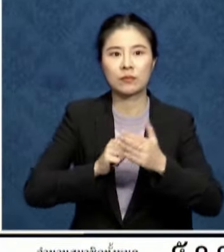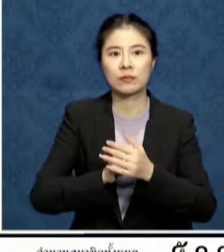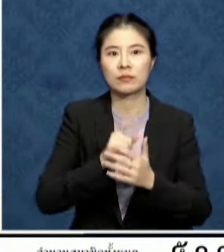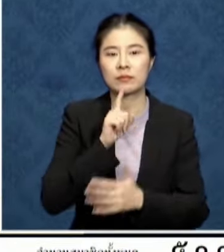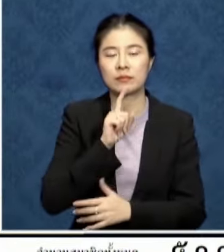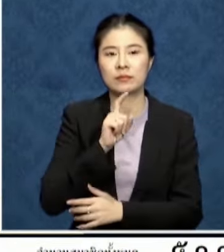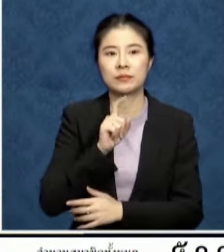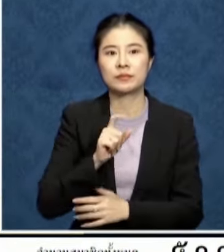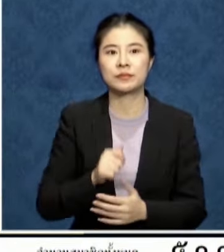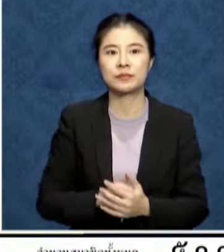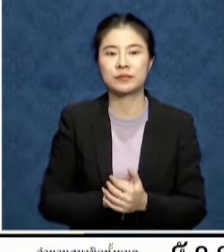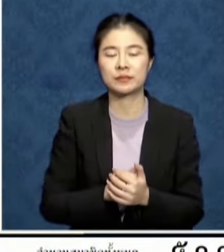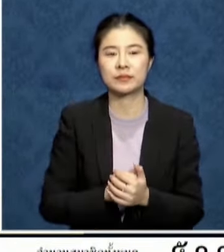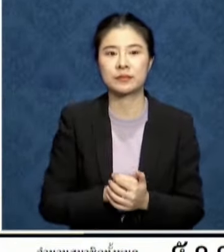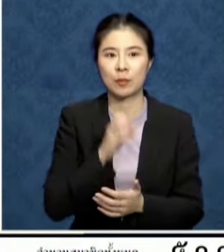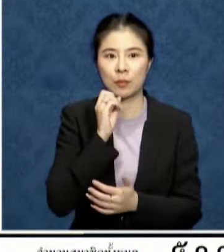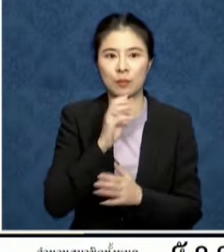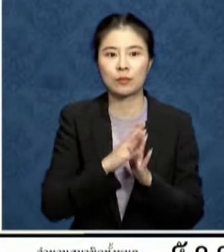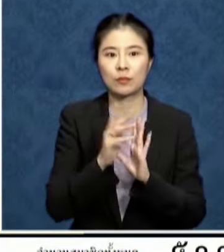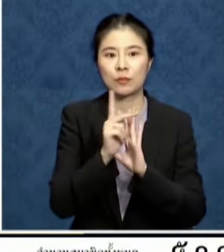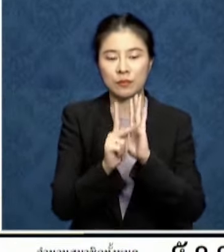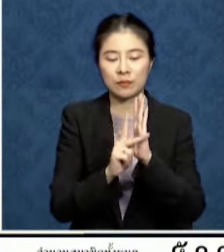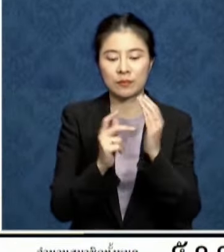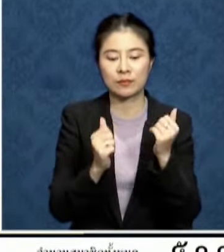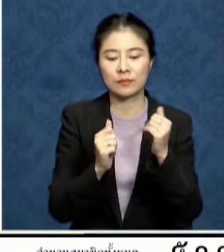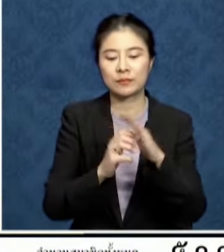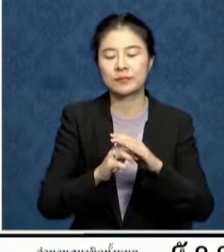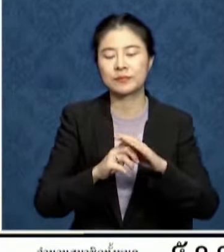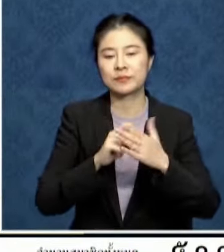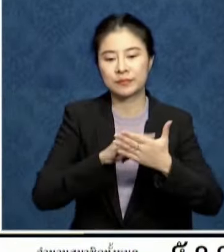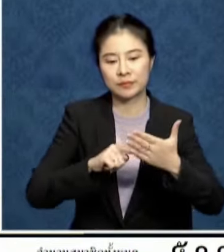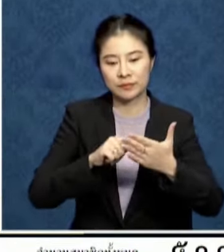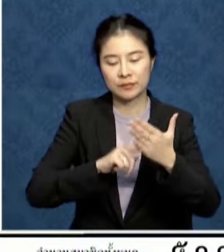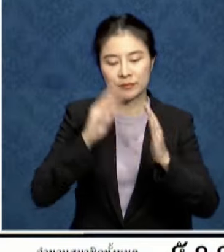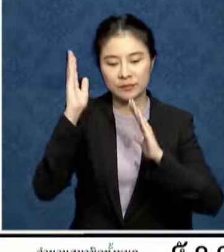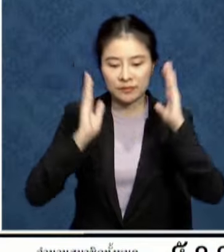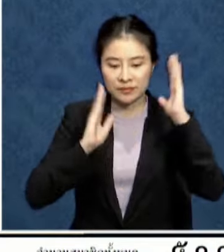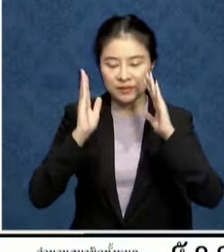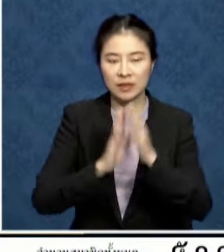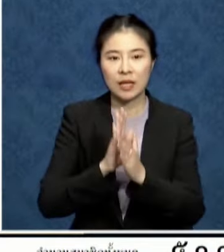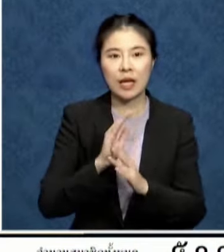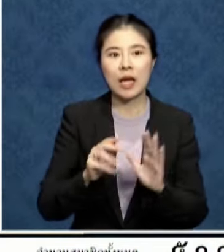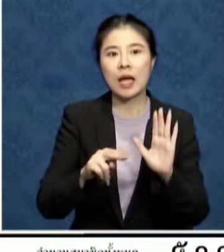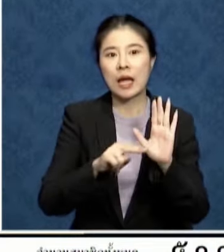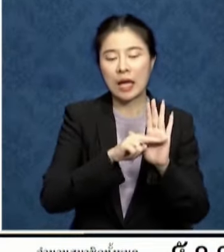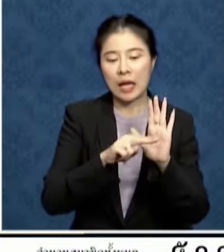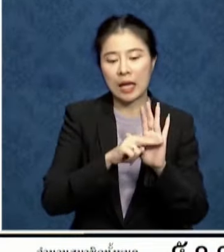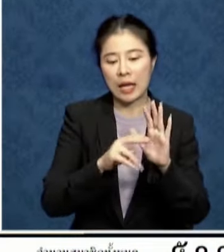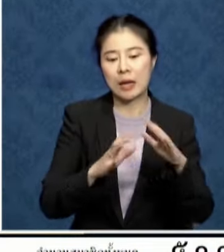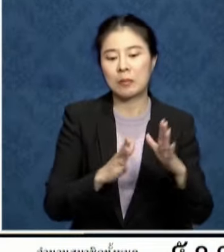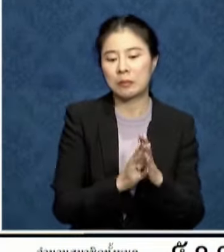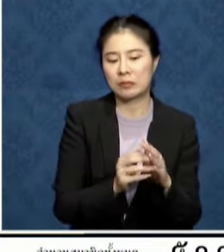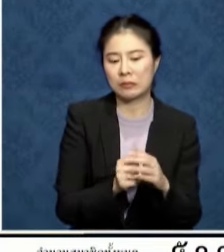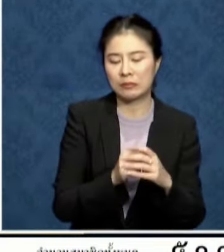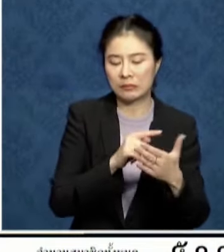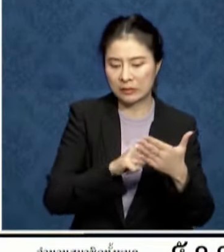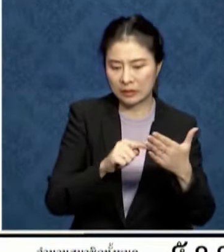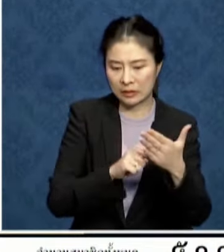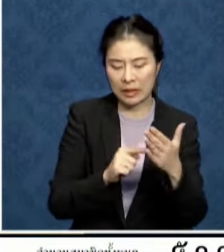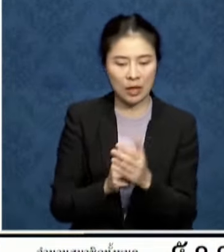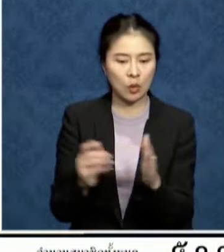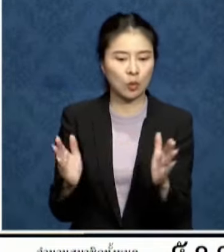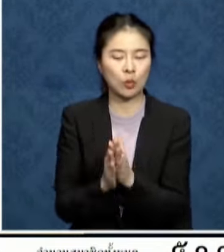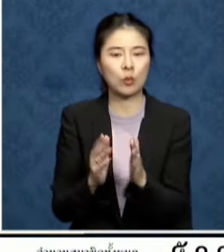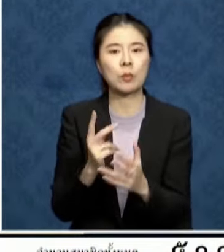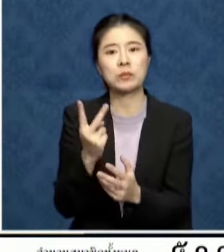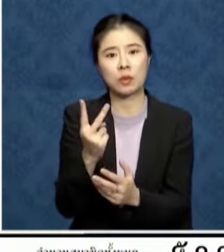เรียนกับท่านประธานนะครับว่าความจริงแล้วกฎหมายประชามติปัจจุบันก็ไม่ได้ห้ามนะครับไม่ได้ห้ามไม่ให้จัดประชามติวันเดียวกับวันเลือกตั้งแต่ถ้าเราจ